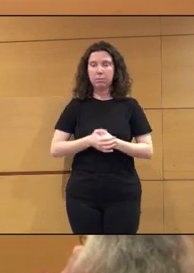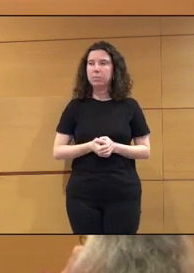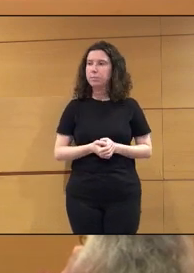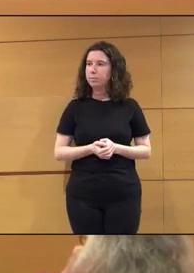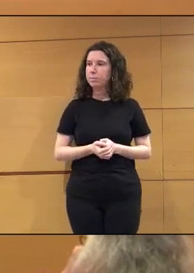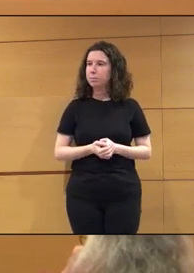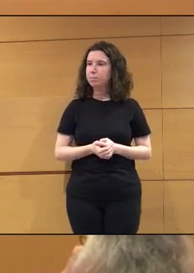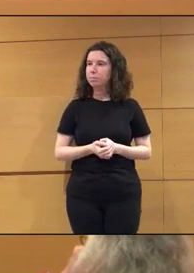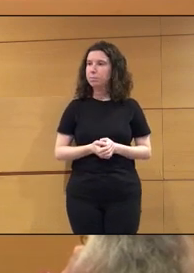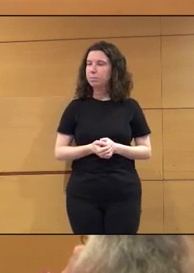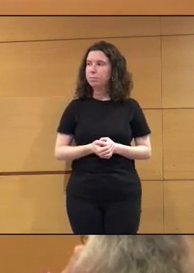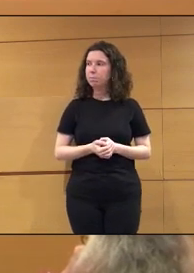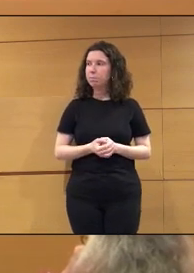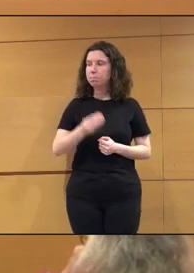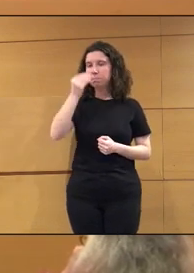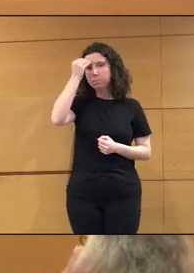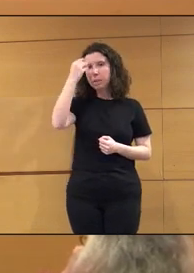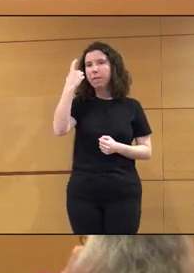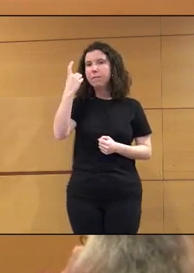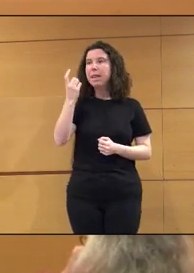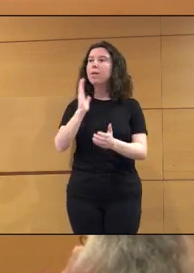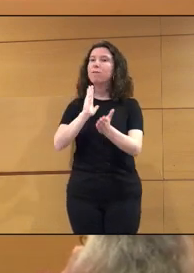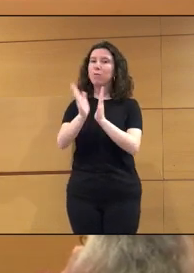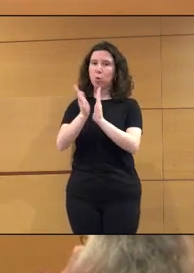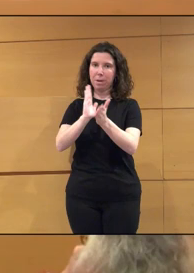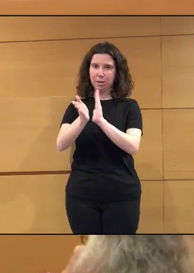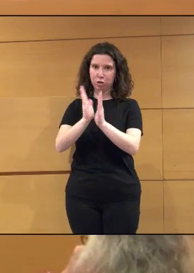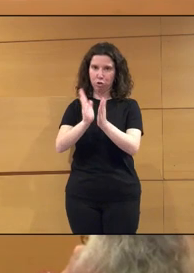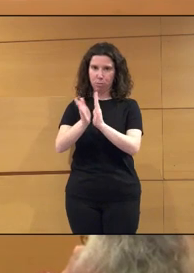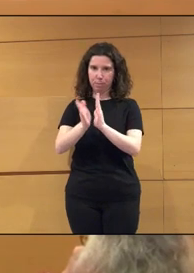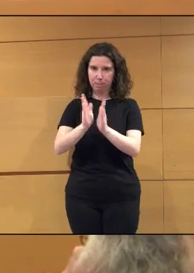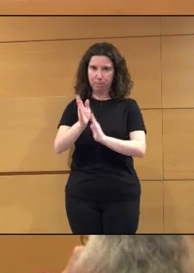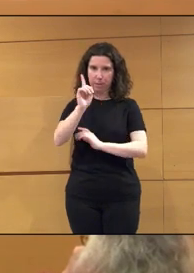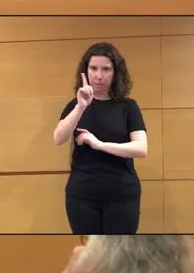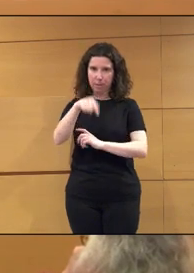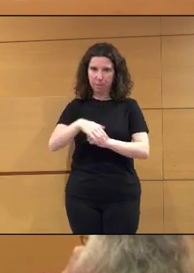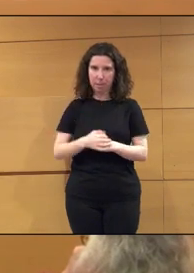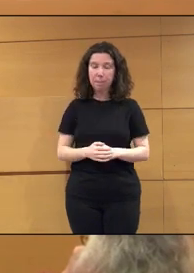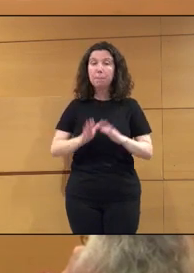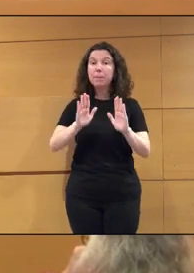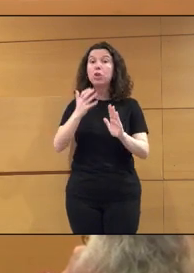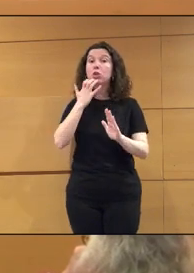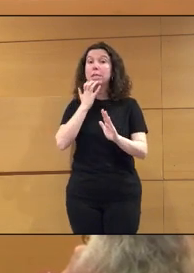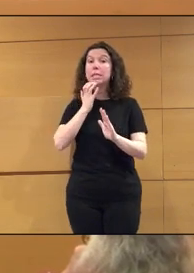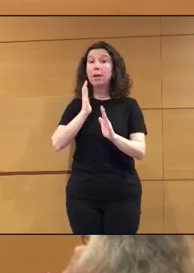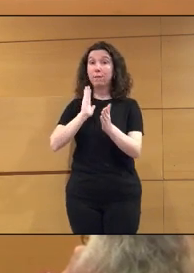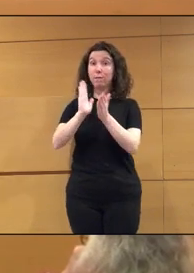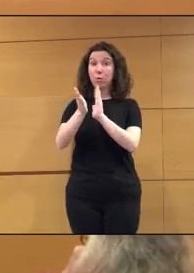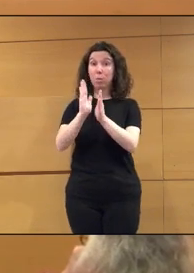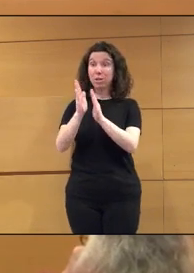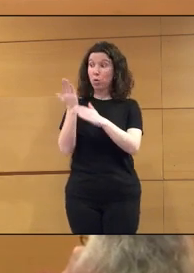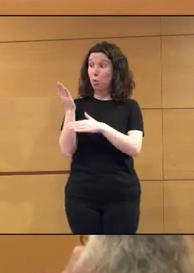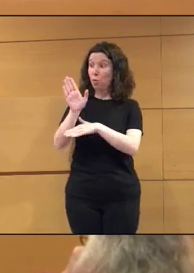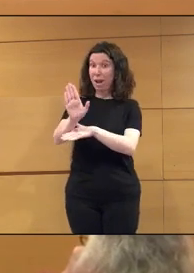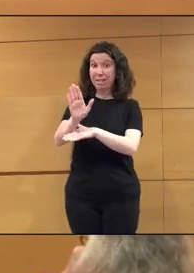també potser falta formació, però també és veritat que quan oferim formacions... Per exemple, a la